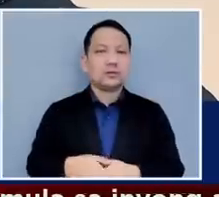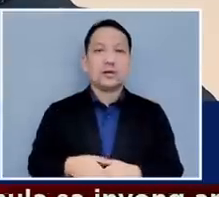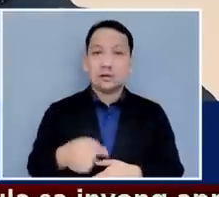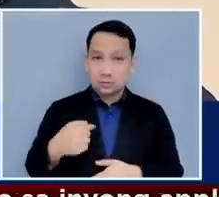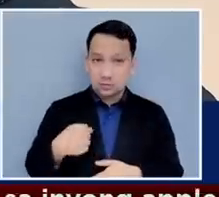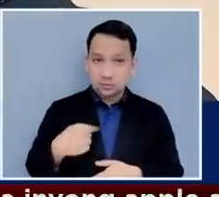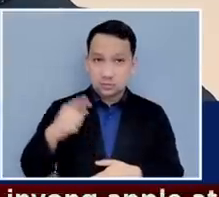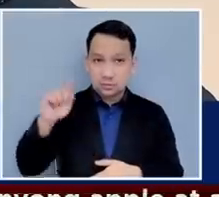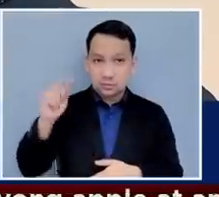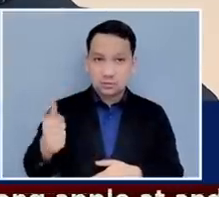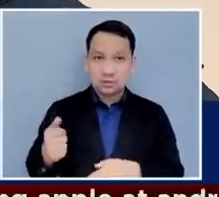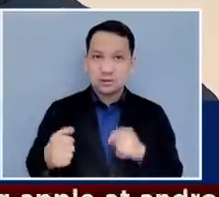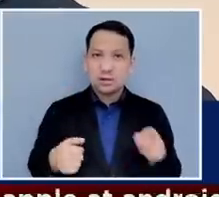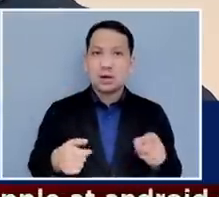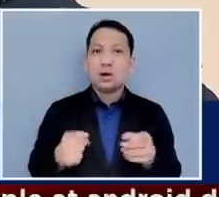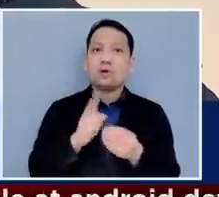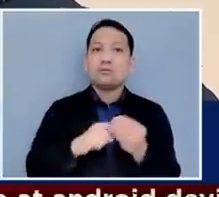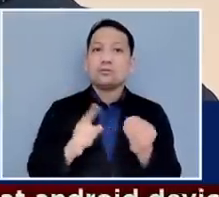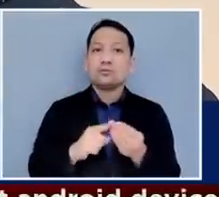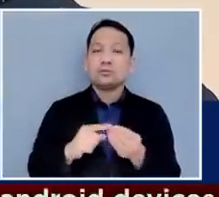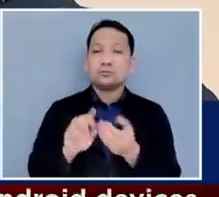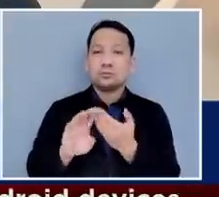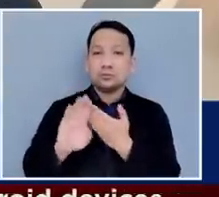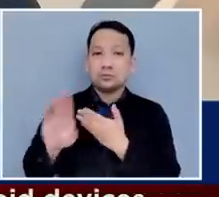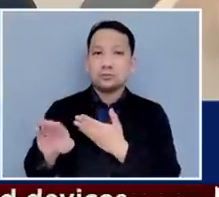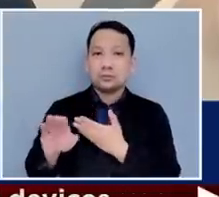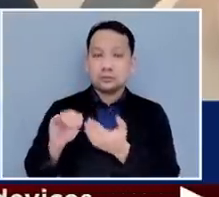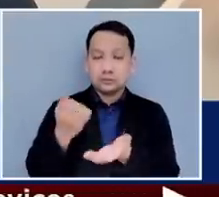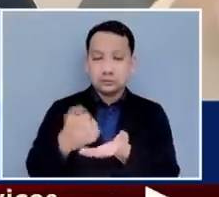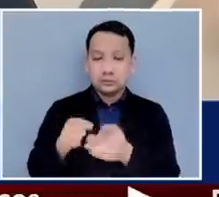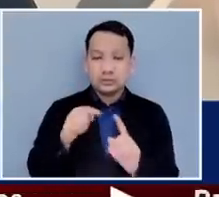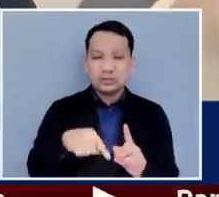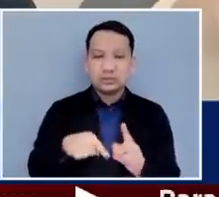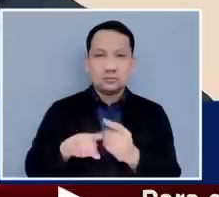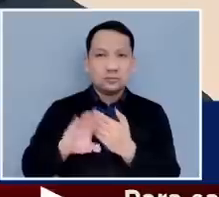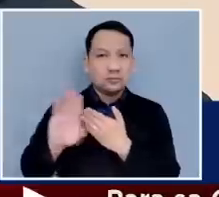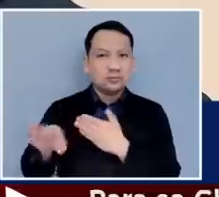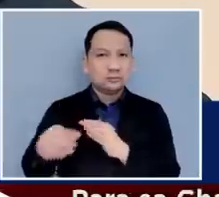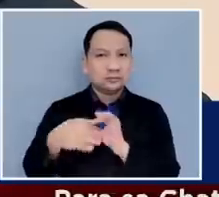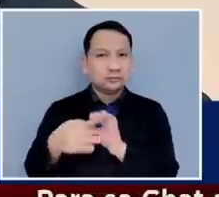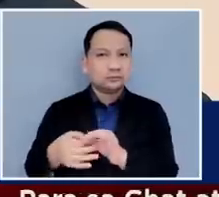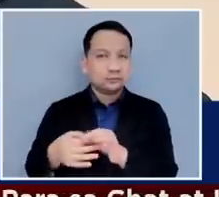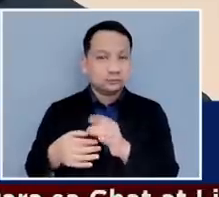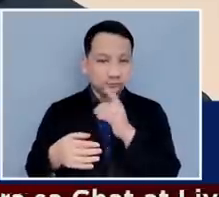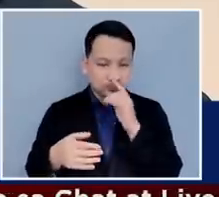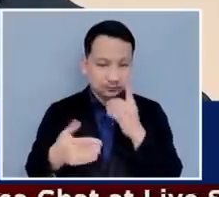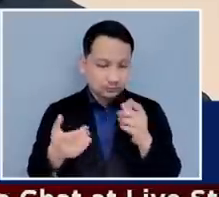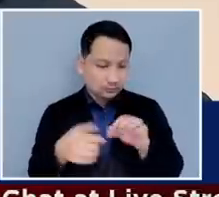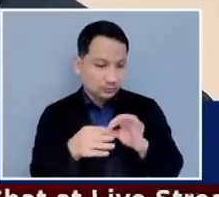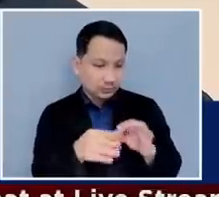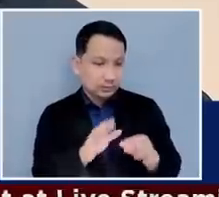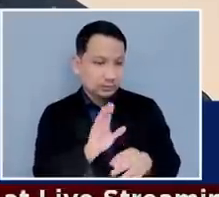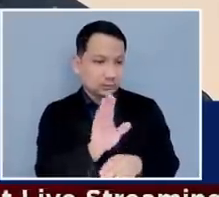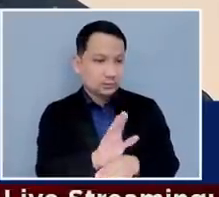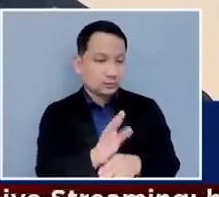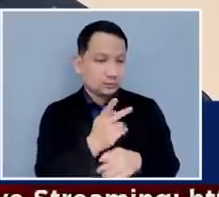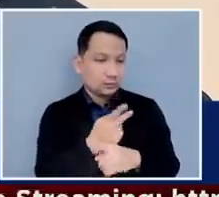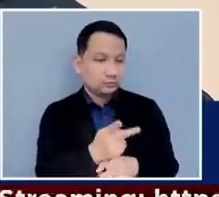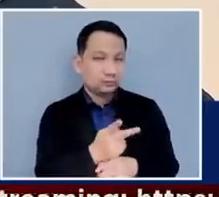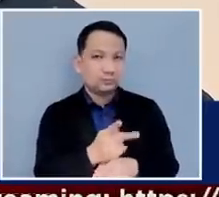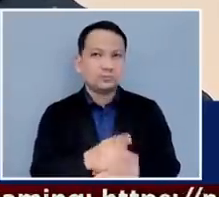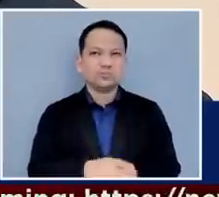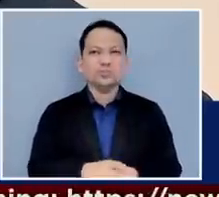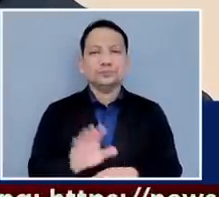investor, ang makabawi dun sa investment mo. Siguro kung hindi sila maging effective or hindi sila productive